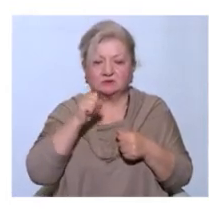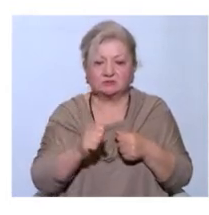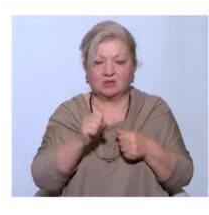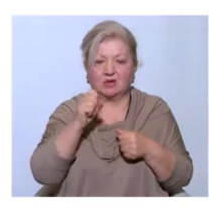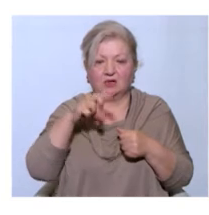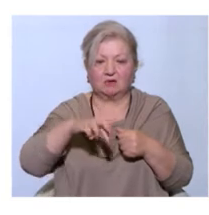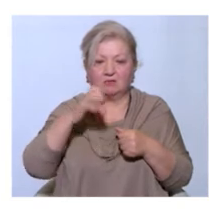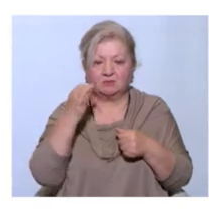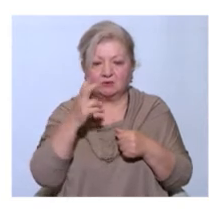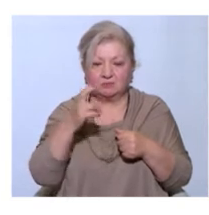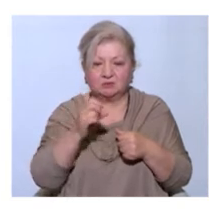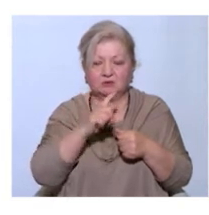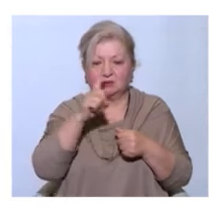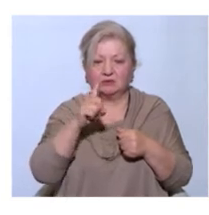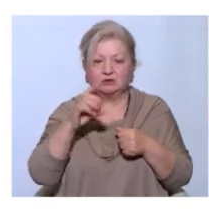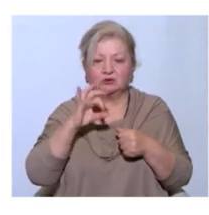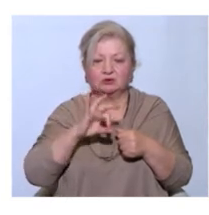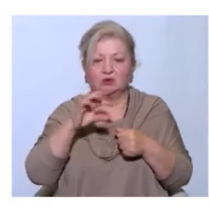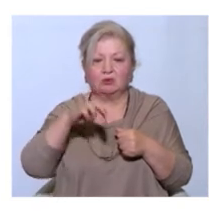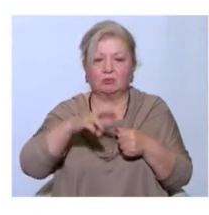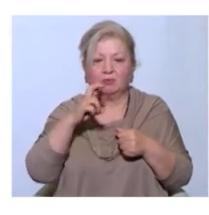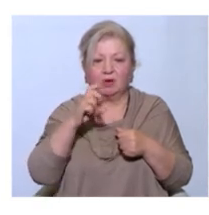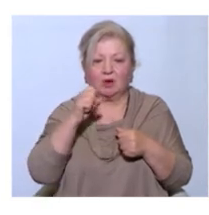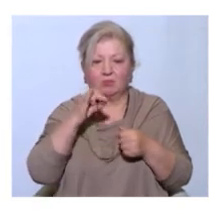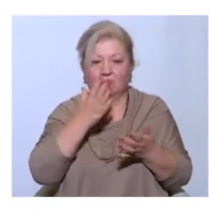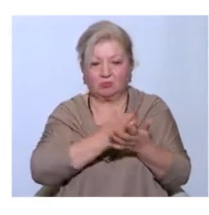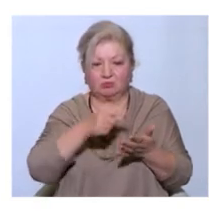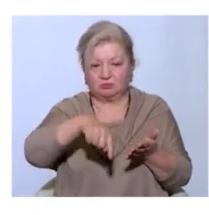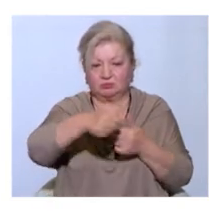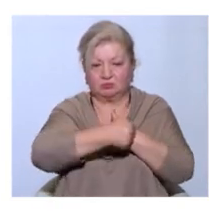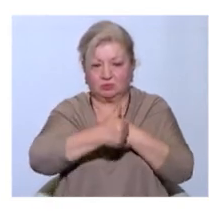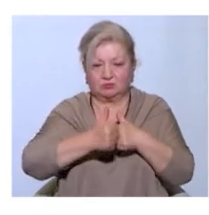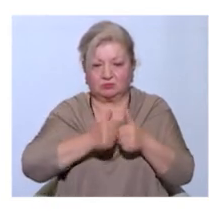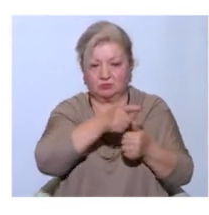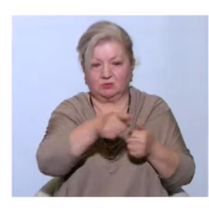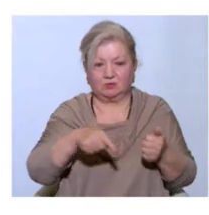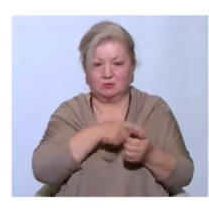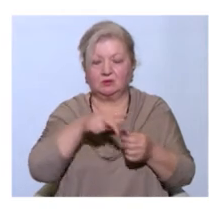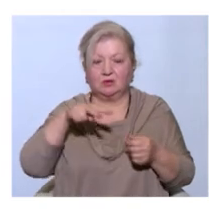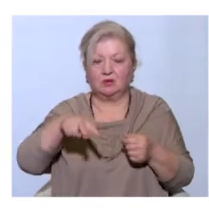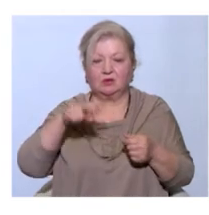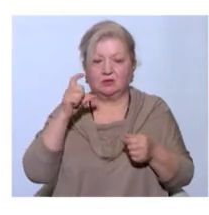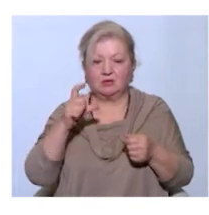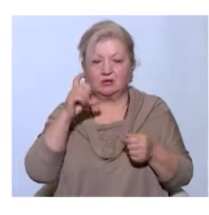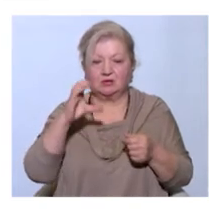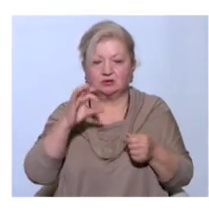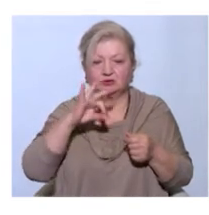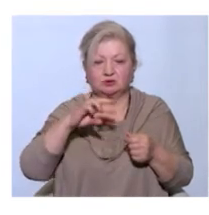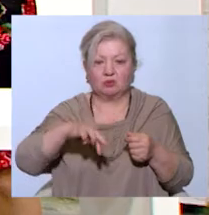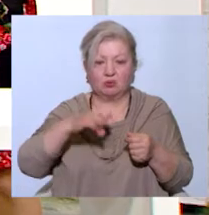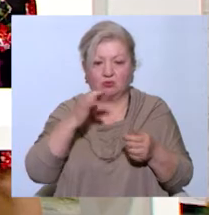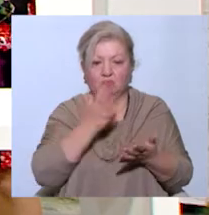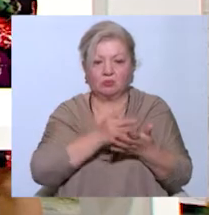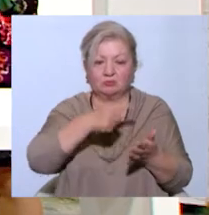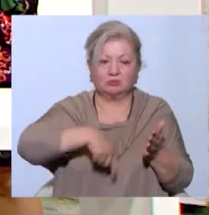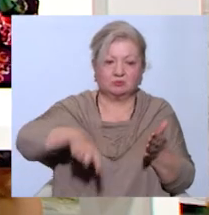მოზამბიკი და ასევე მის ტერიტორიაზე მდებარეობს ლესოტო, რომელიც საკმაოდ მთლიანად გარშემორტყმულია